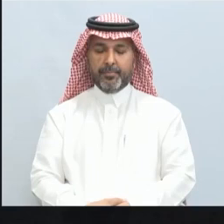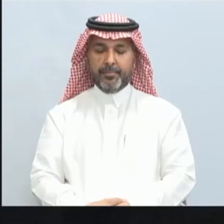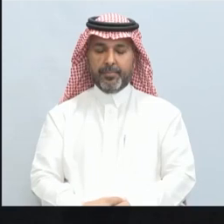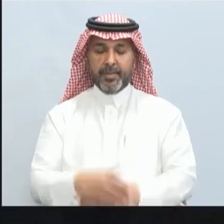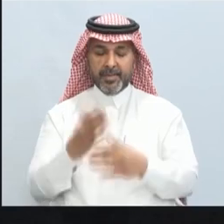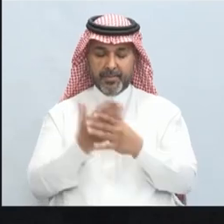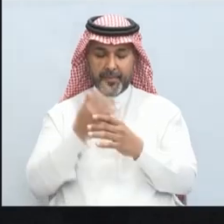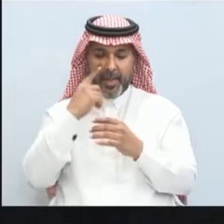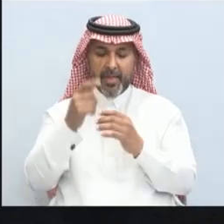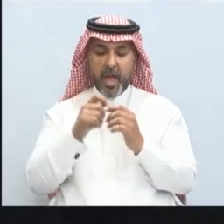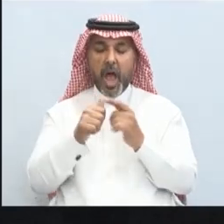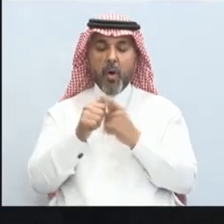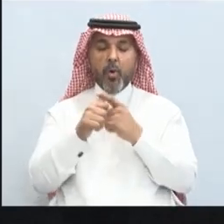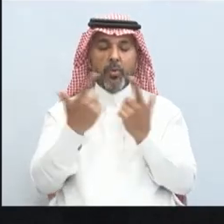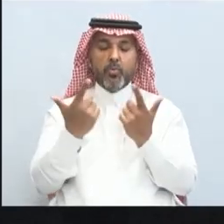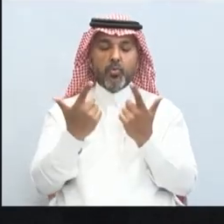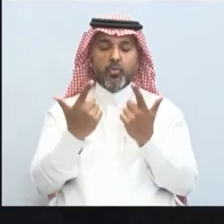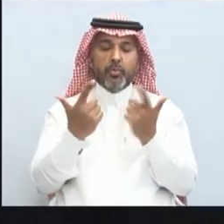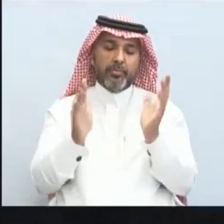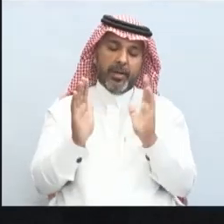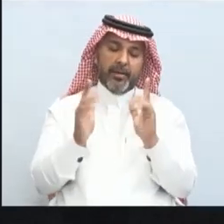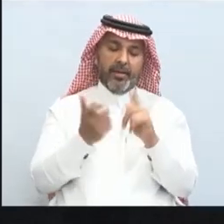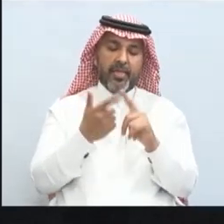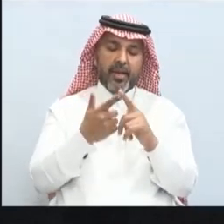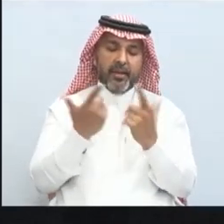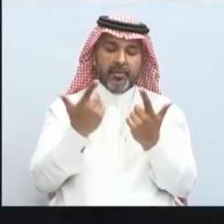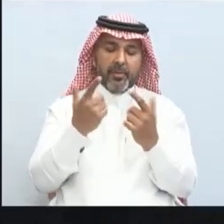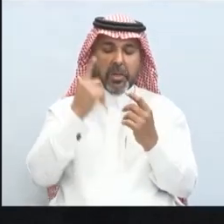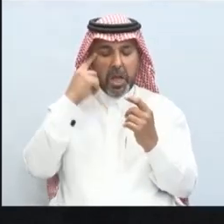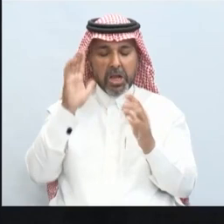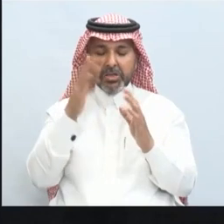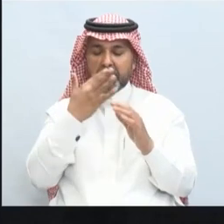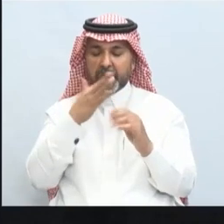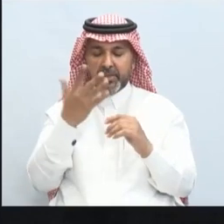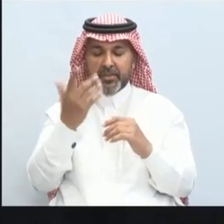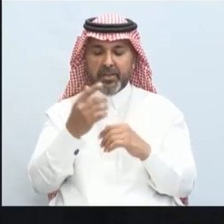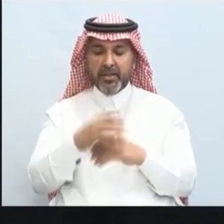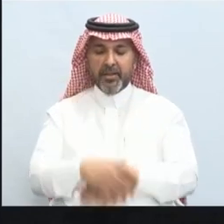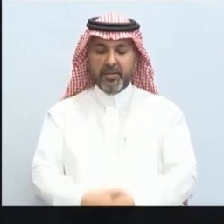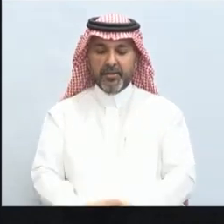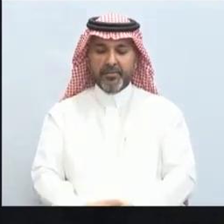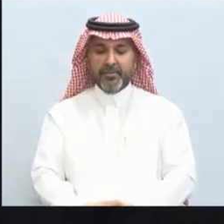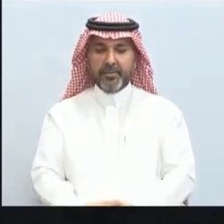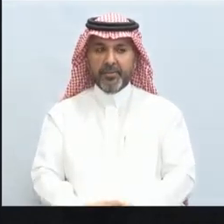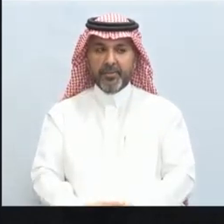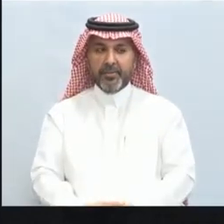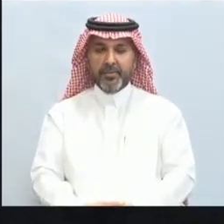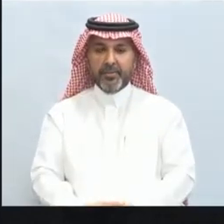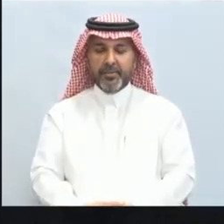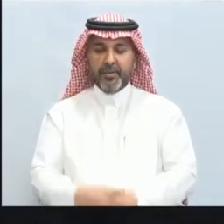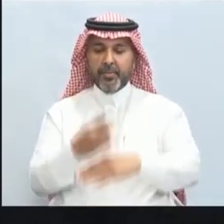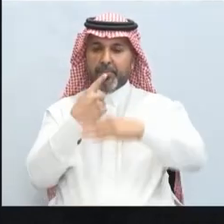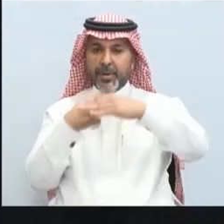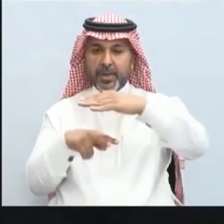لبست الاسواره ولفت فبالتالي باي مكان فبالتالي ما هي مثلا مثل الساعه يكون مثلا وجه الساعه هو اللي